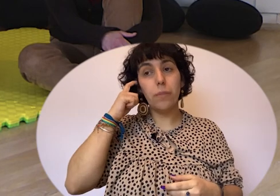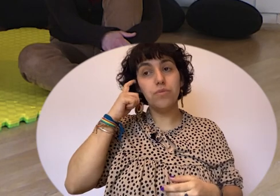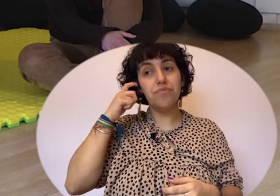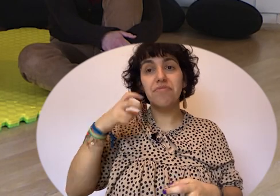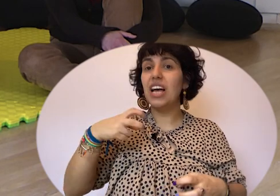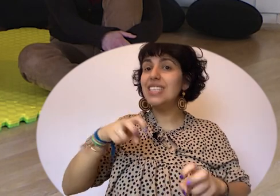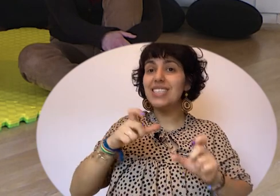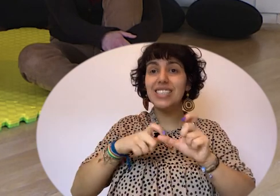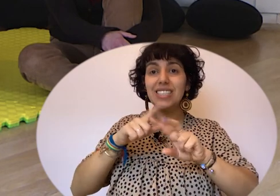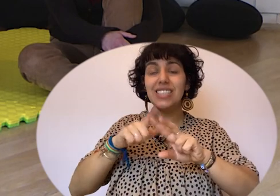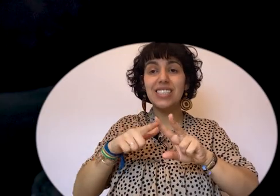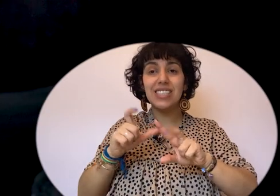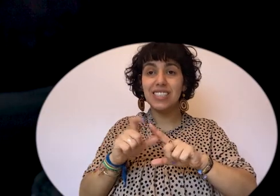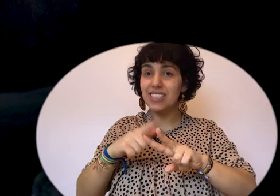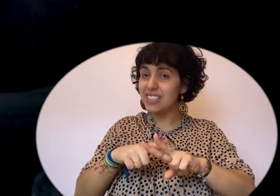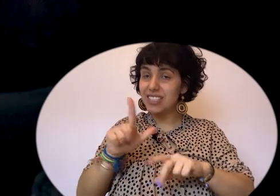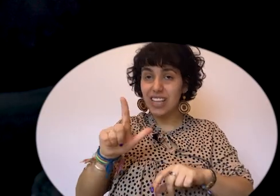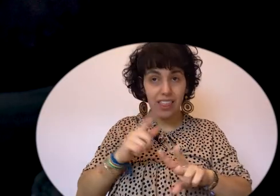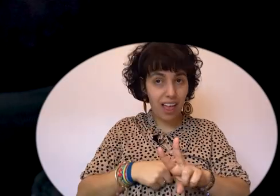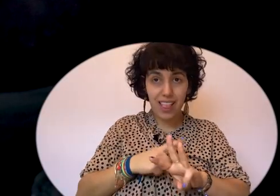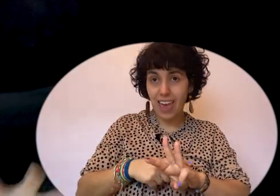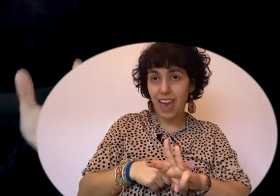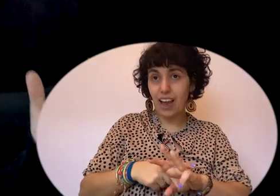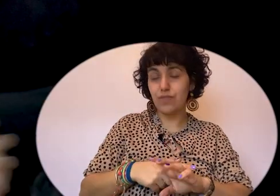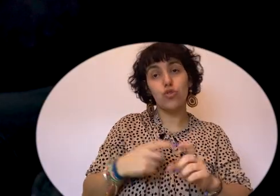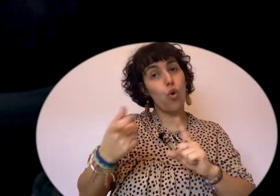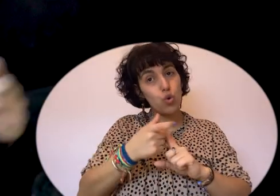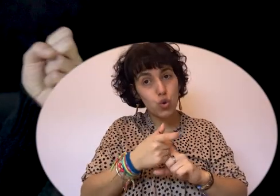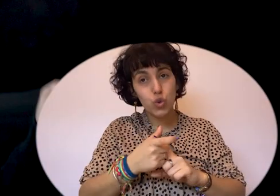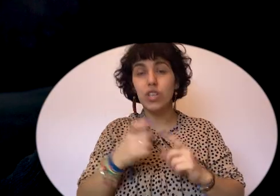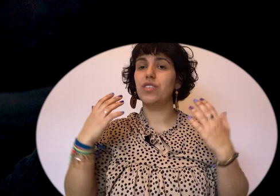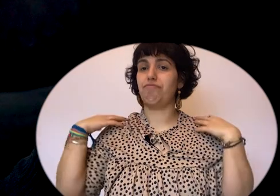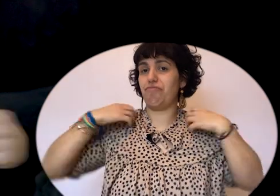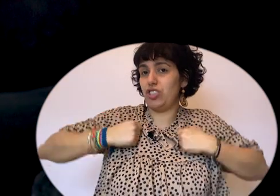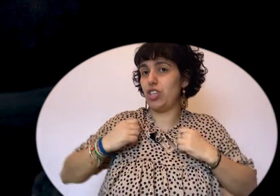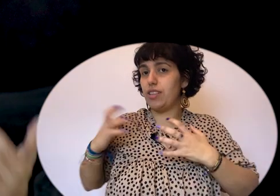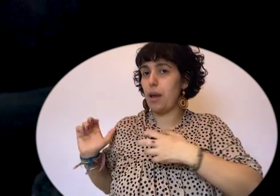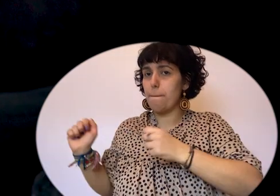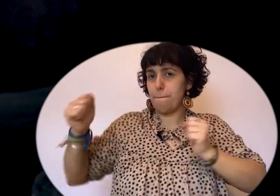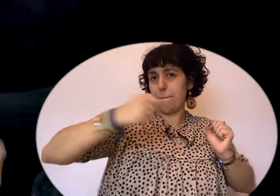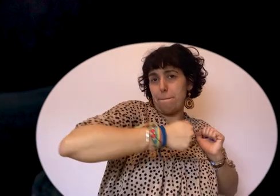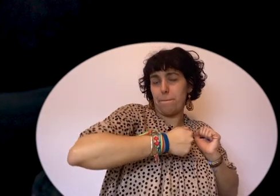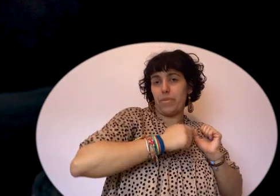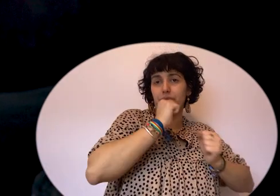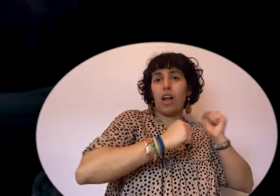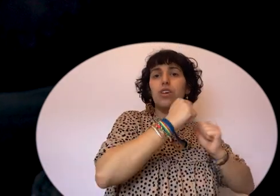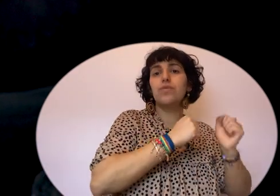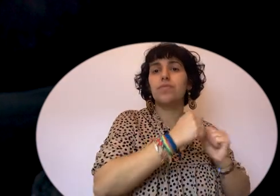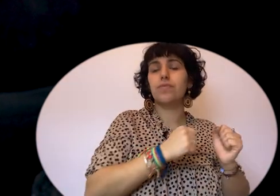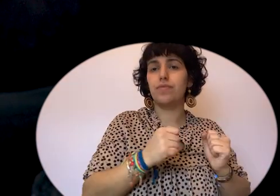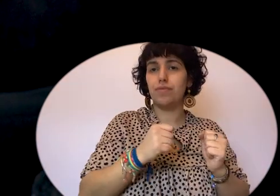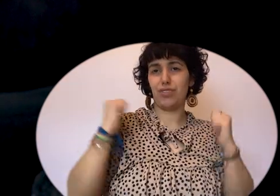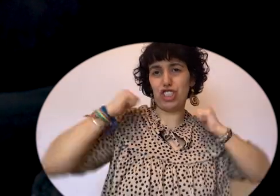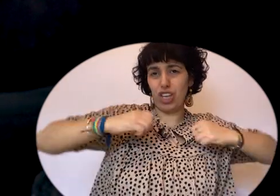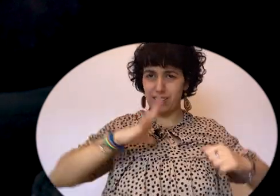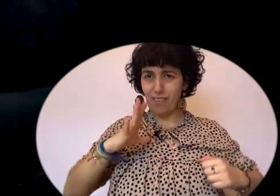şeyle dönüşebiliyor Kalkınma dönüşebiliyor Çünkü Mesela bir sandalye varsa sandalyeyi tutup fırında sokmak saldırgan bıçak darbesinden sizi